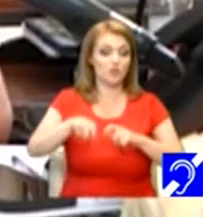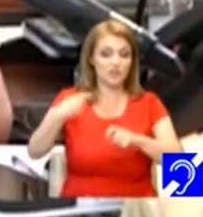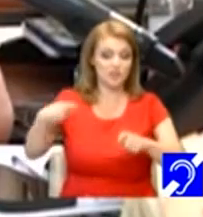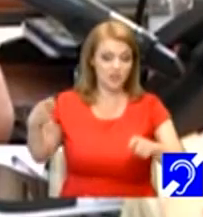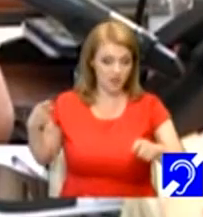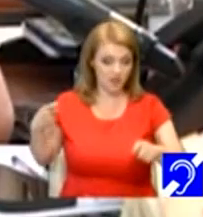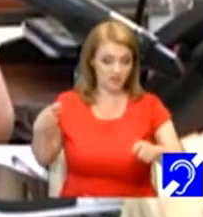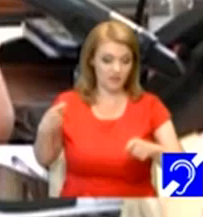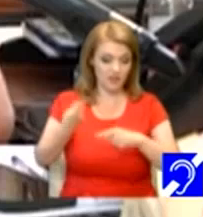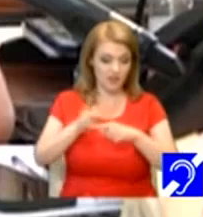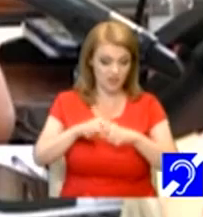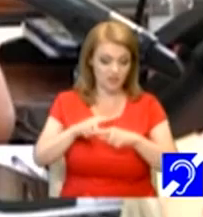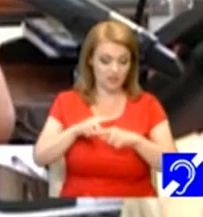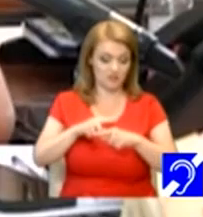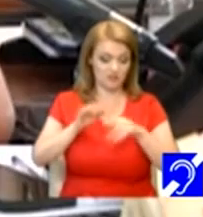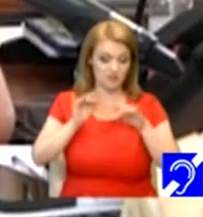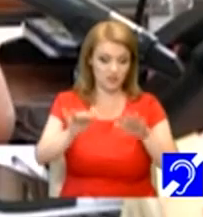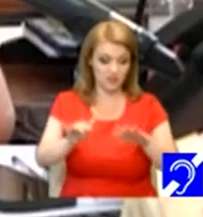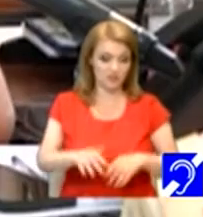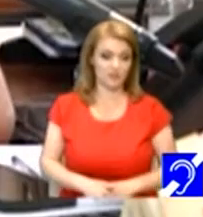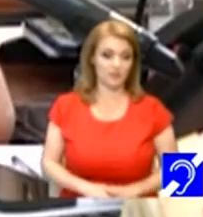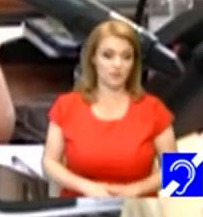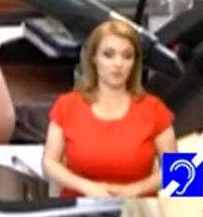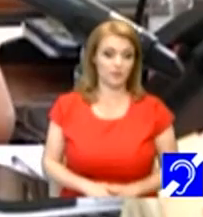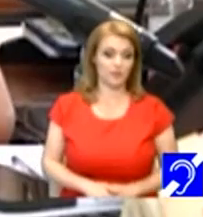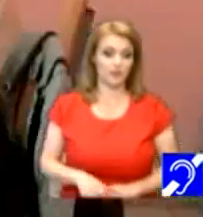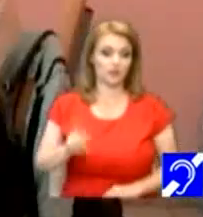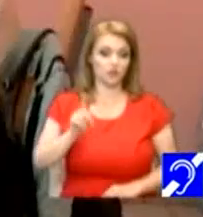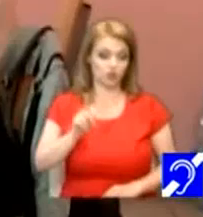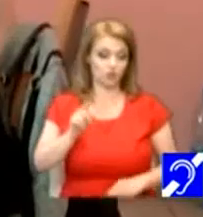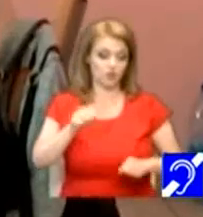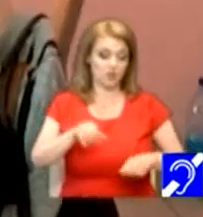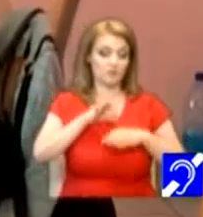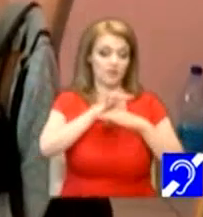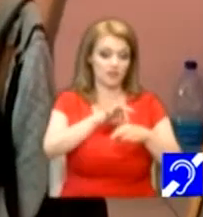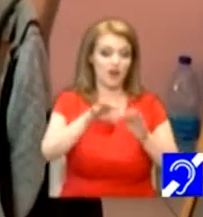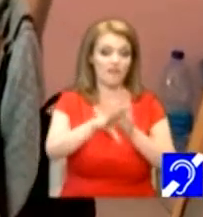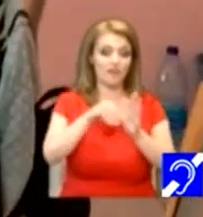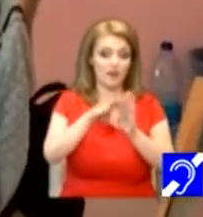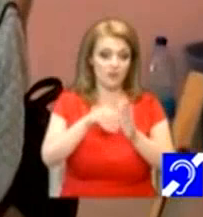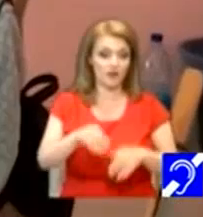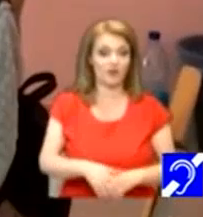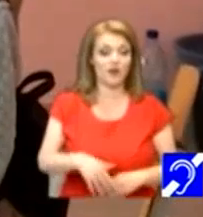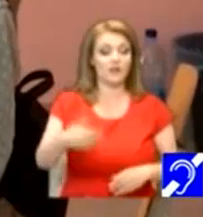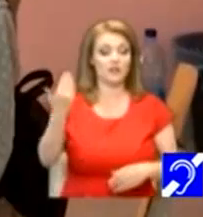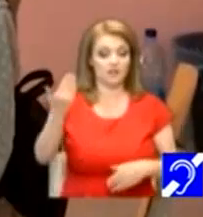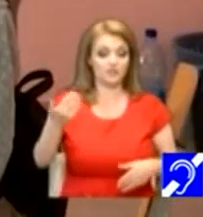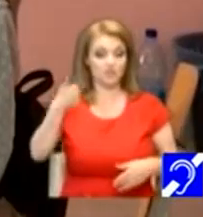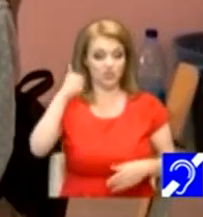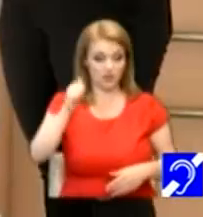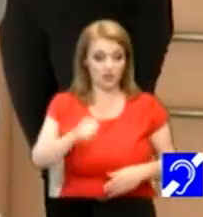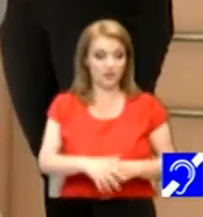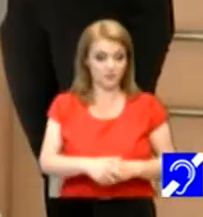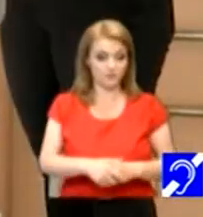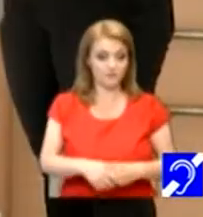процесс, для того, чтобы могли пройти досрочные выборы. La alegerile parlamentare de ieri, blocul electoral Renato